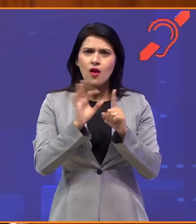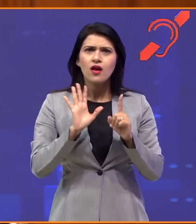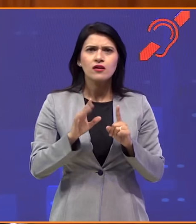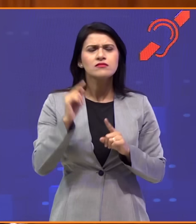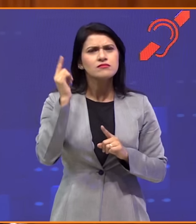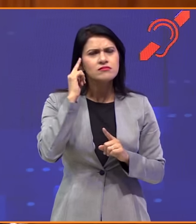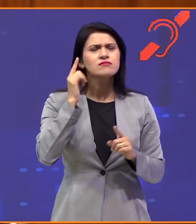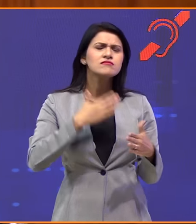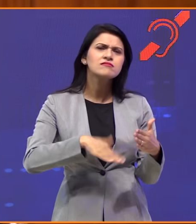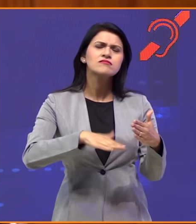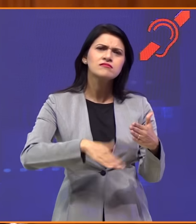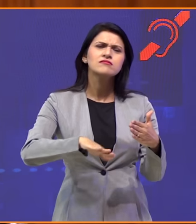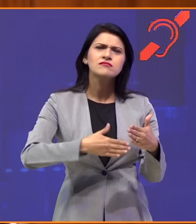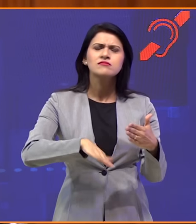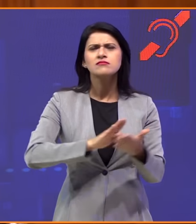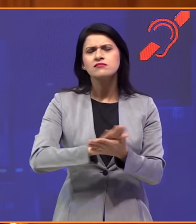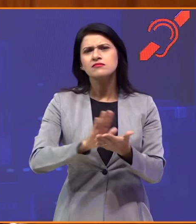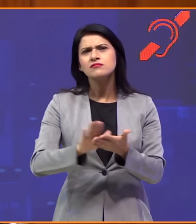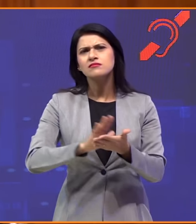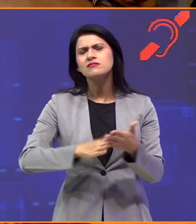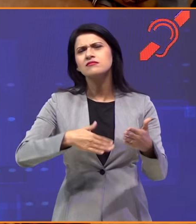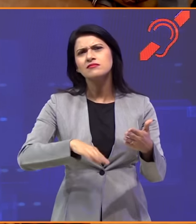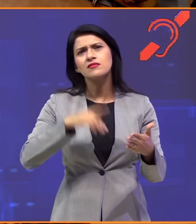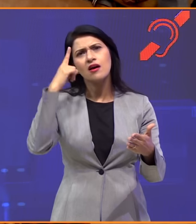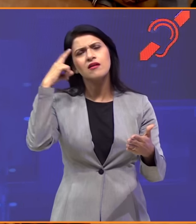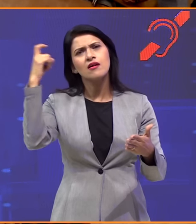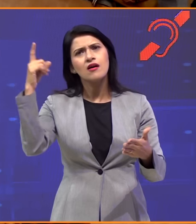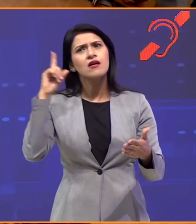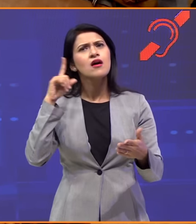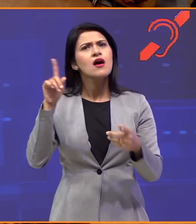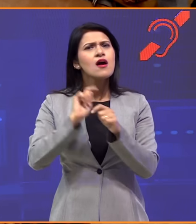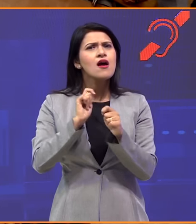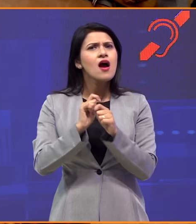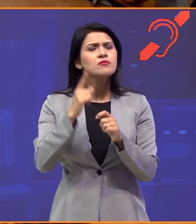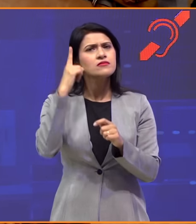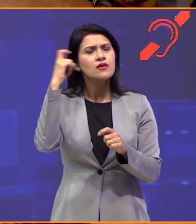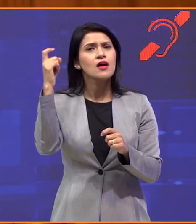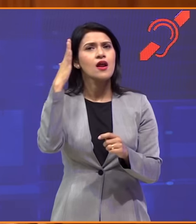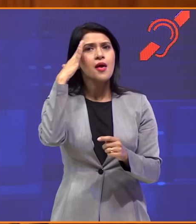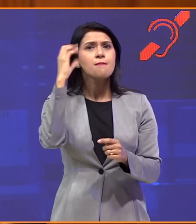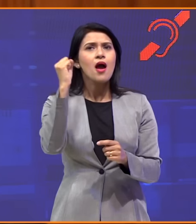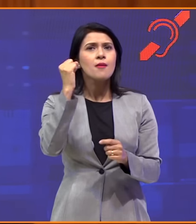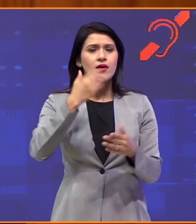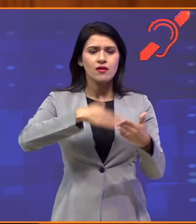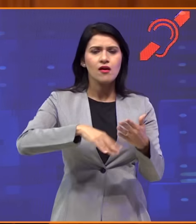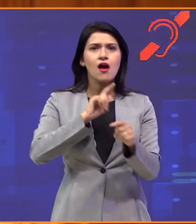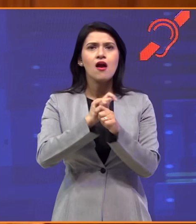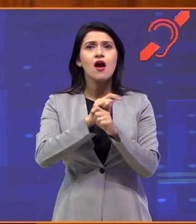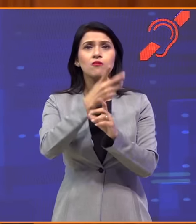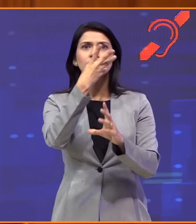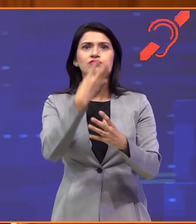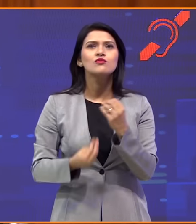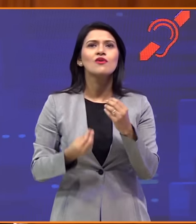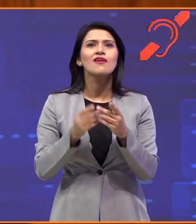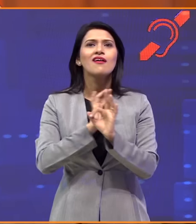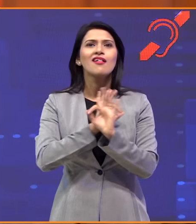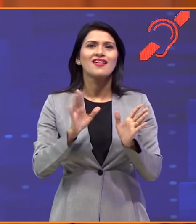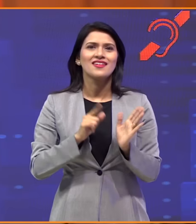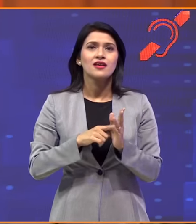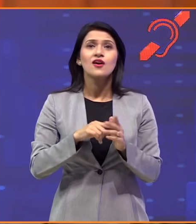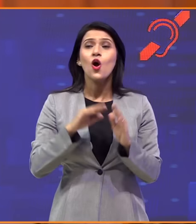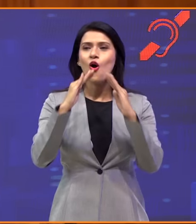है और सोचे जा रहा हूं है ना कैरेक्टर भी तैयार हो रहा है सीन भी याद हो रहा है बर्तन भी धुल रहा है तो कई सारे काम जो और घर में